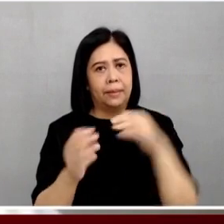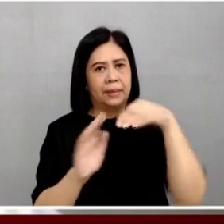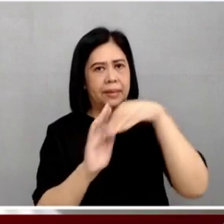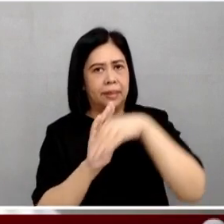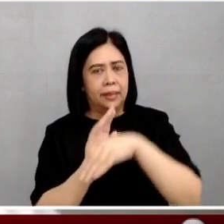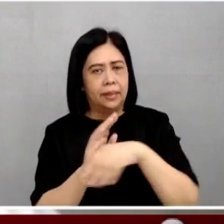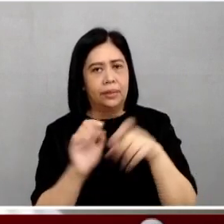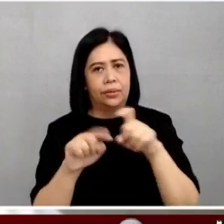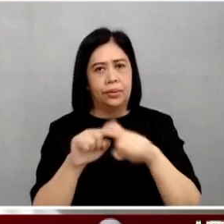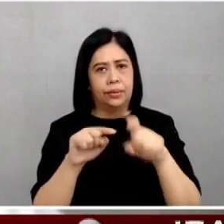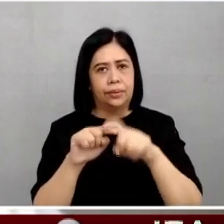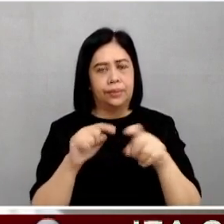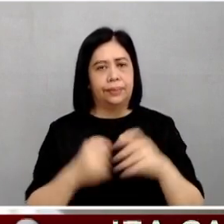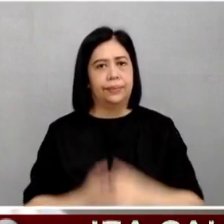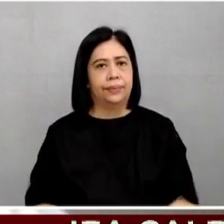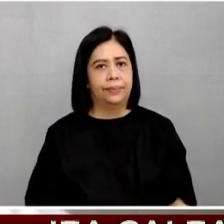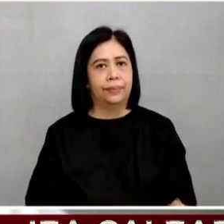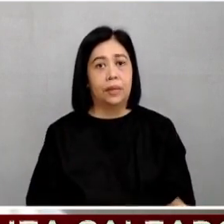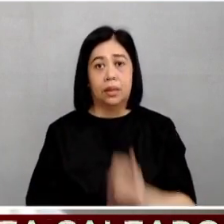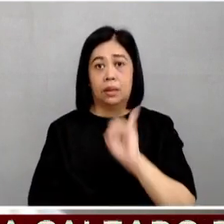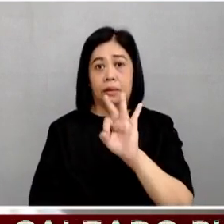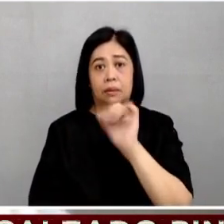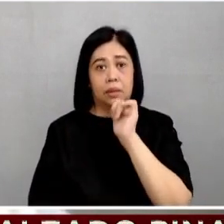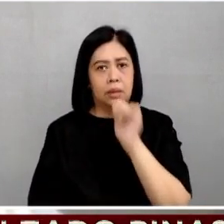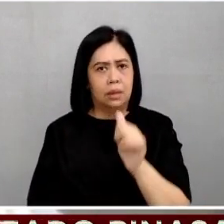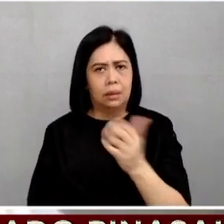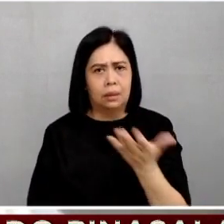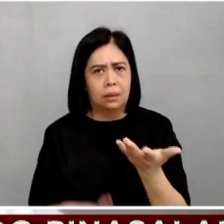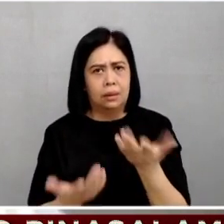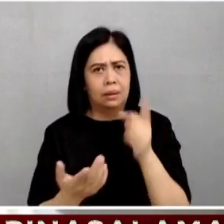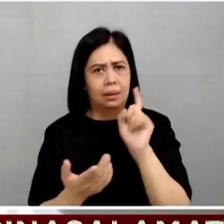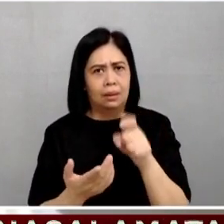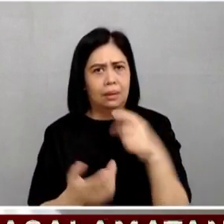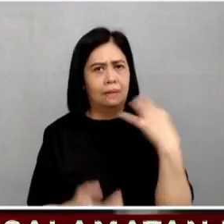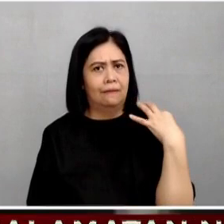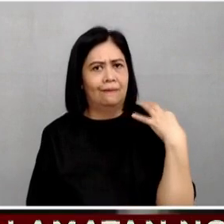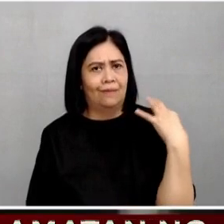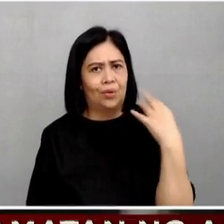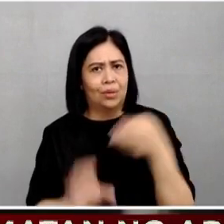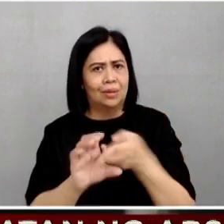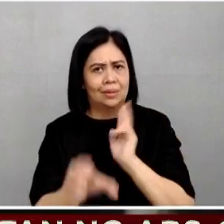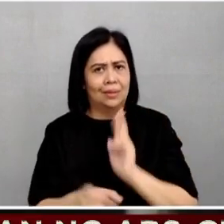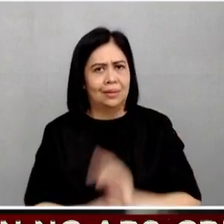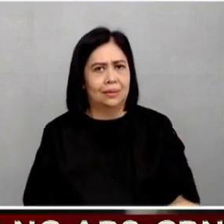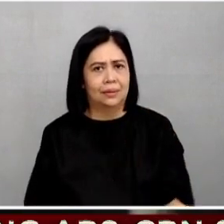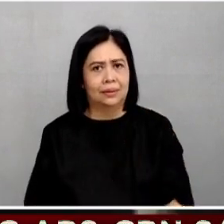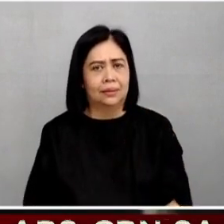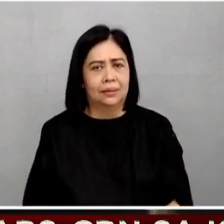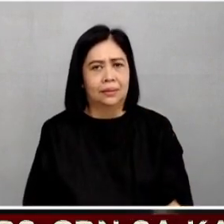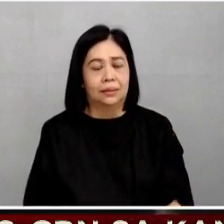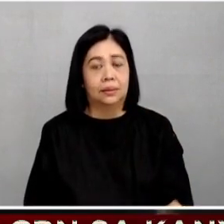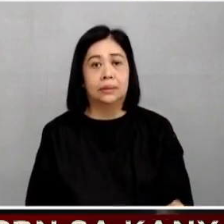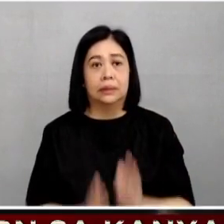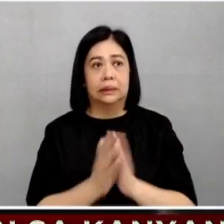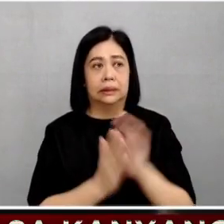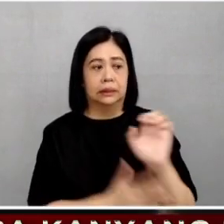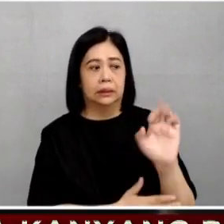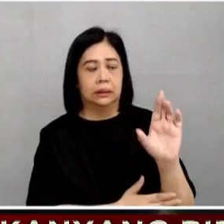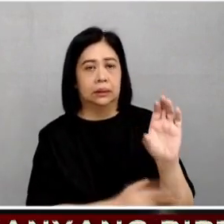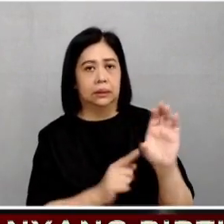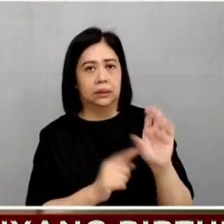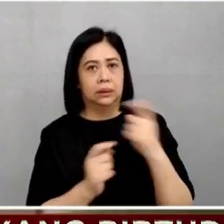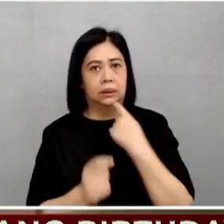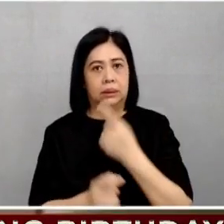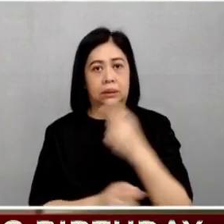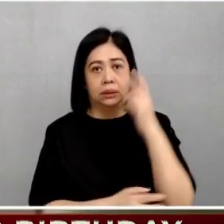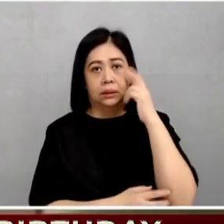our electricity. If not, then they should voluntarily resign. Hininga ng pahayag ang ERC sa hirit ni Ontiveros